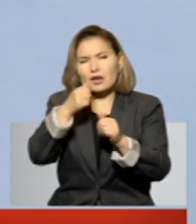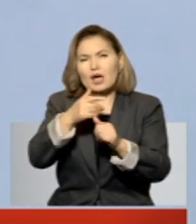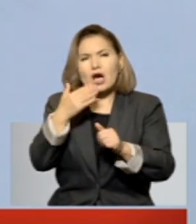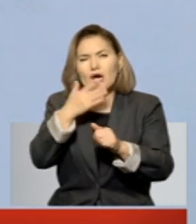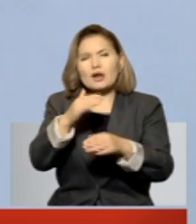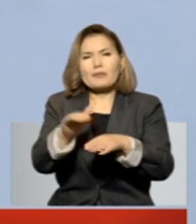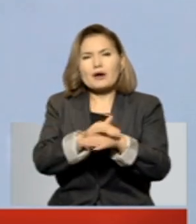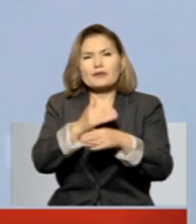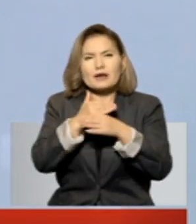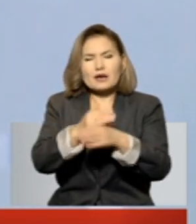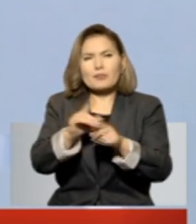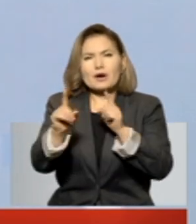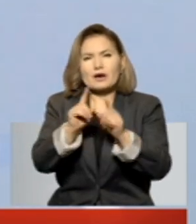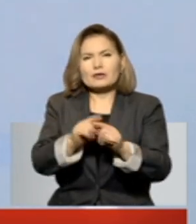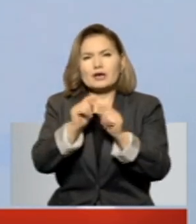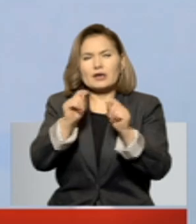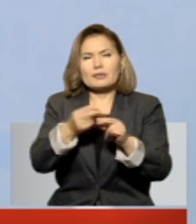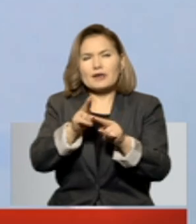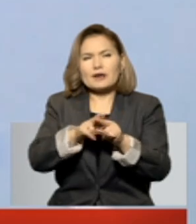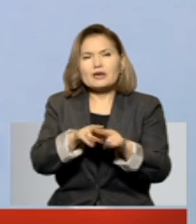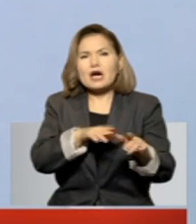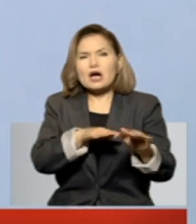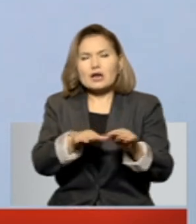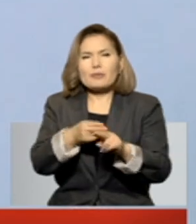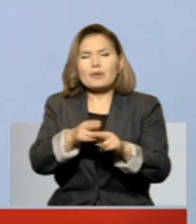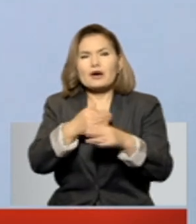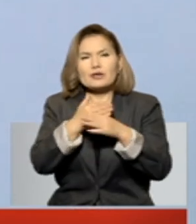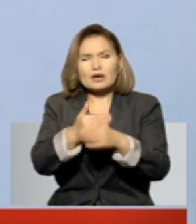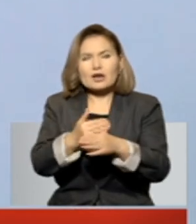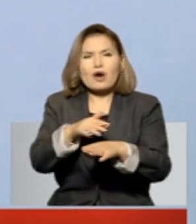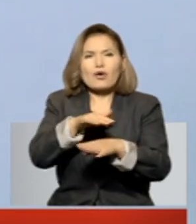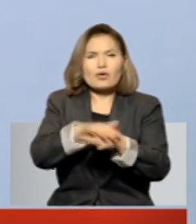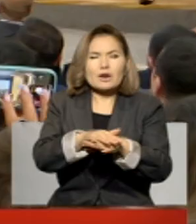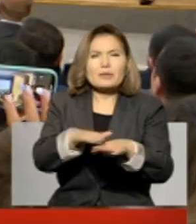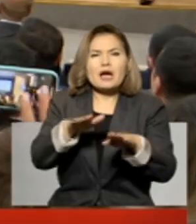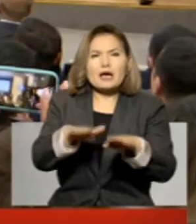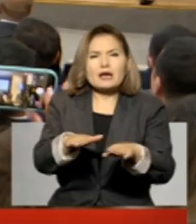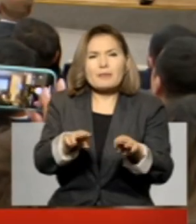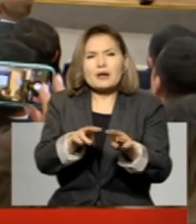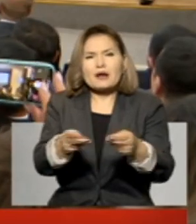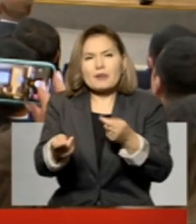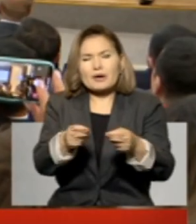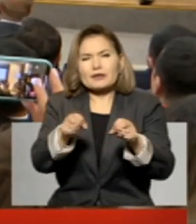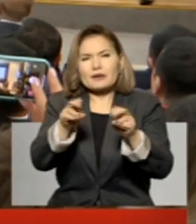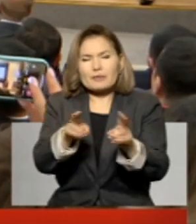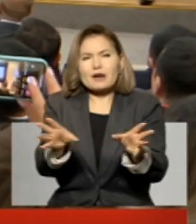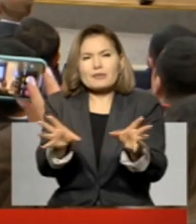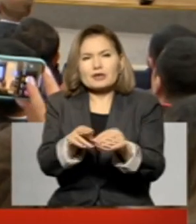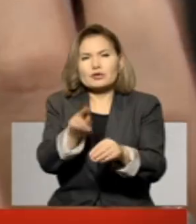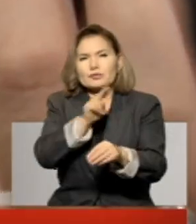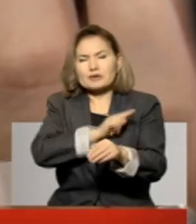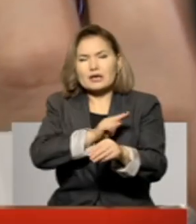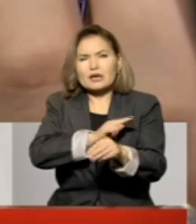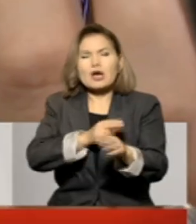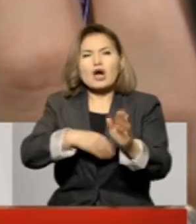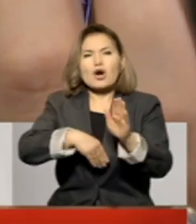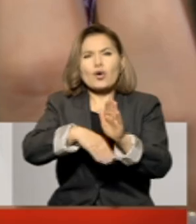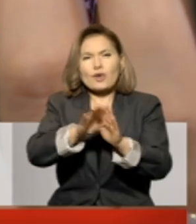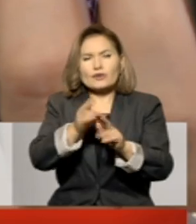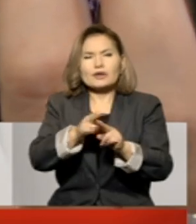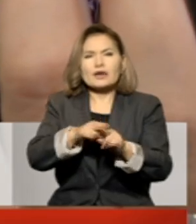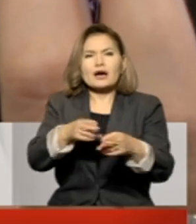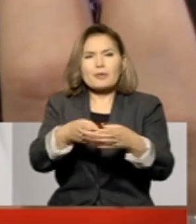ұлттық қайырымдылық конференциясын өткізді. Шарада донорлар, қорлар және жергілікті билік органдары арасындағы бірлескен жұмыстарды